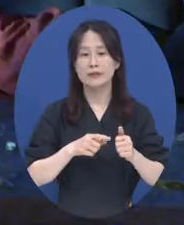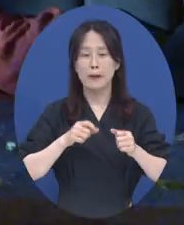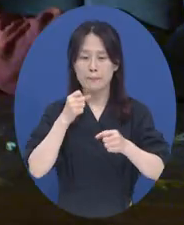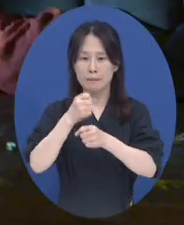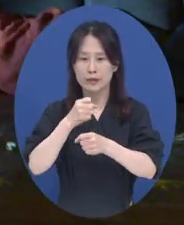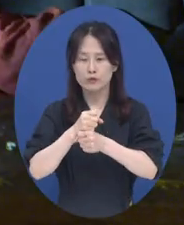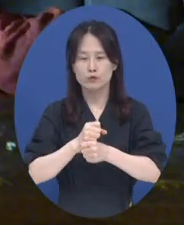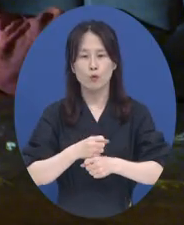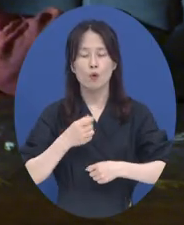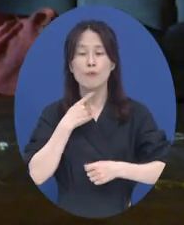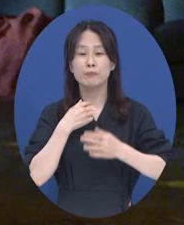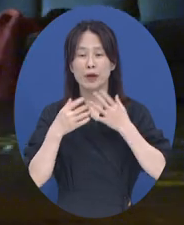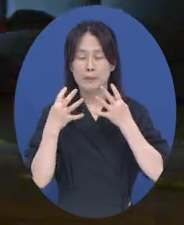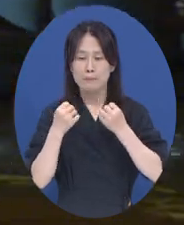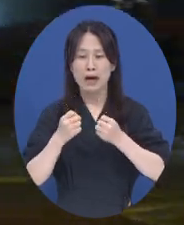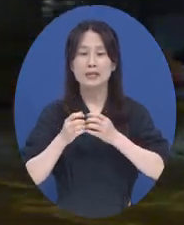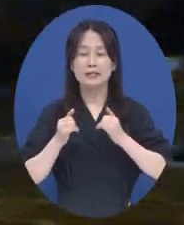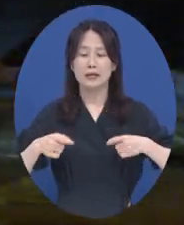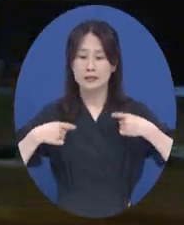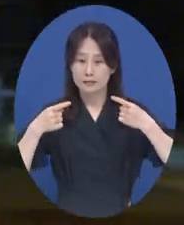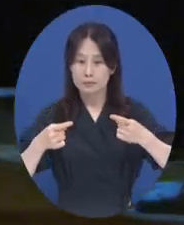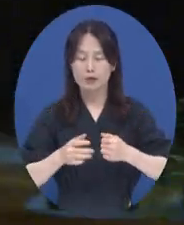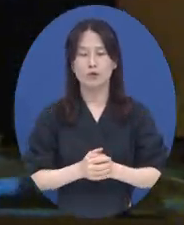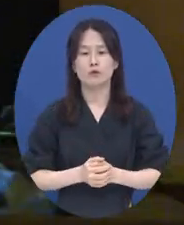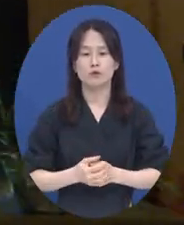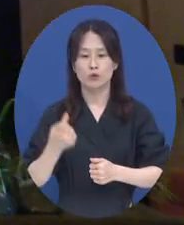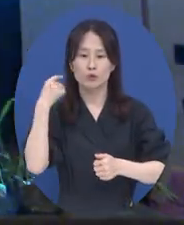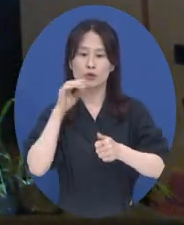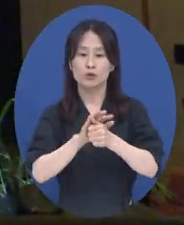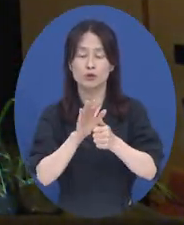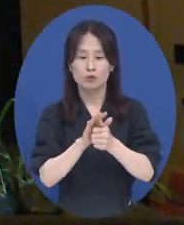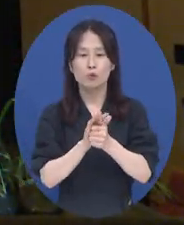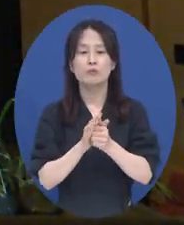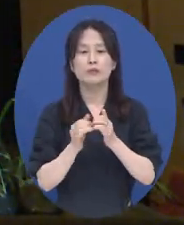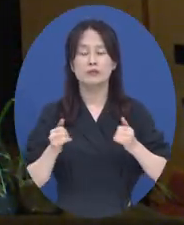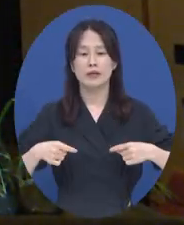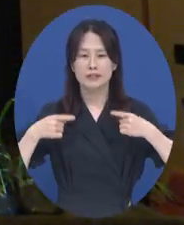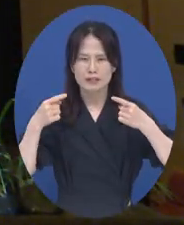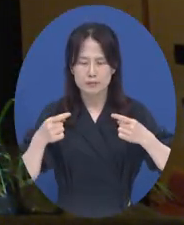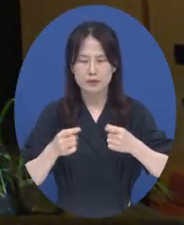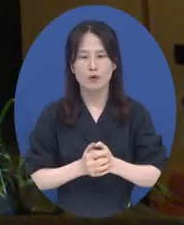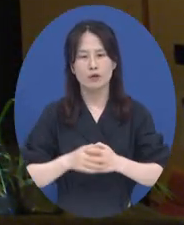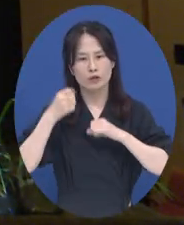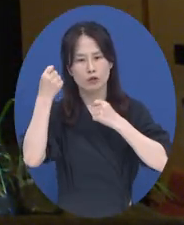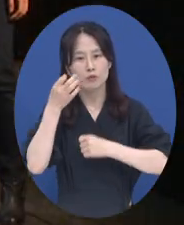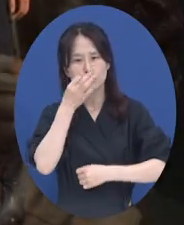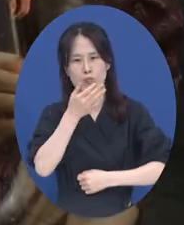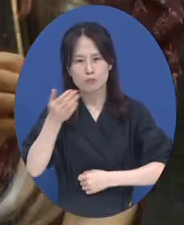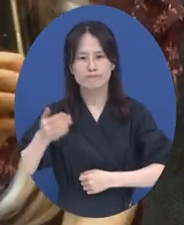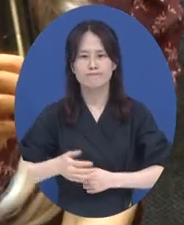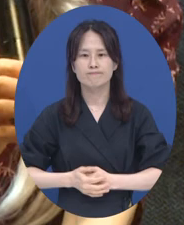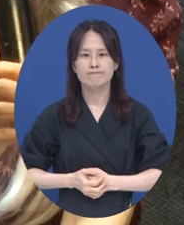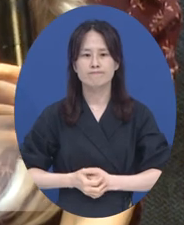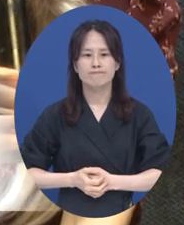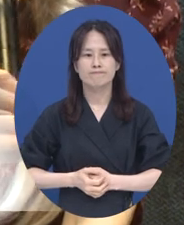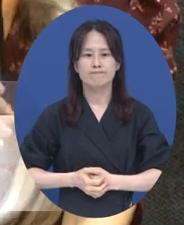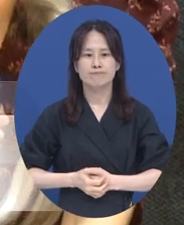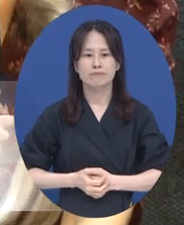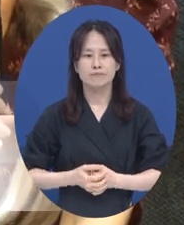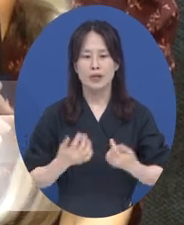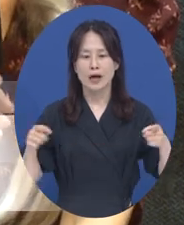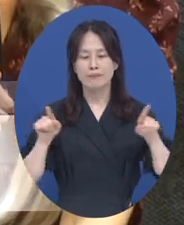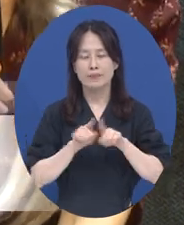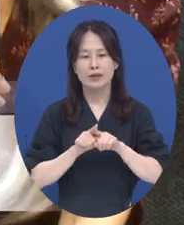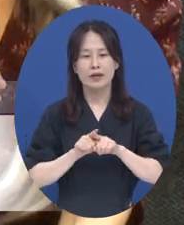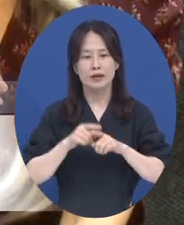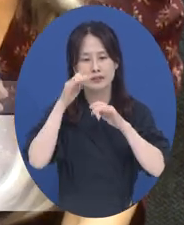참여해 시청각적 장치와 표현, 괴이한 시선이 가득한 무대로 구현했습니다. 이제 같이